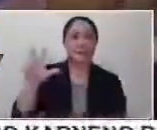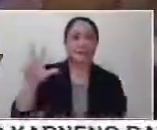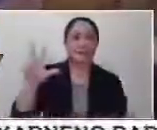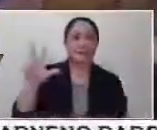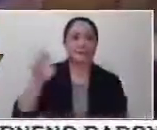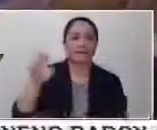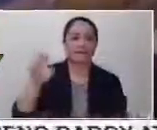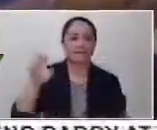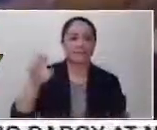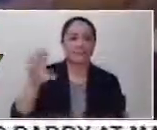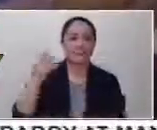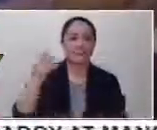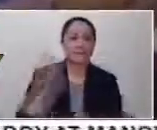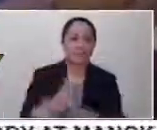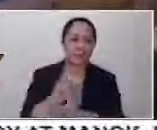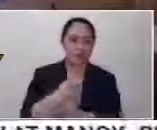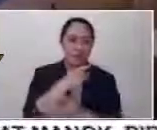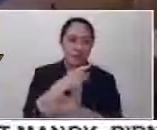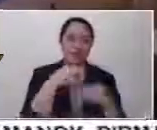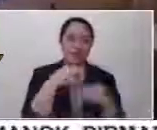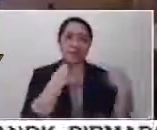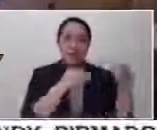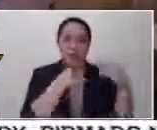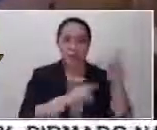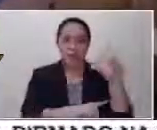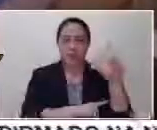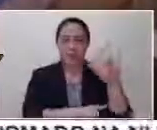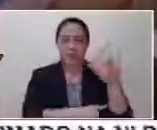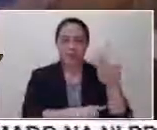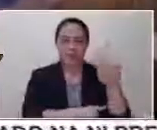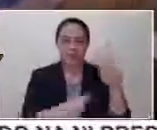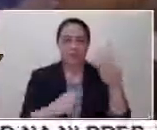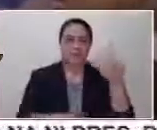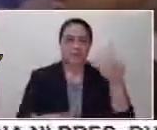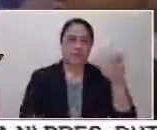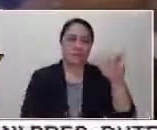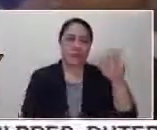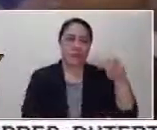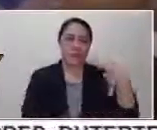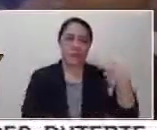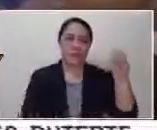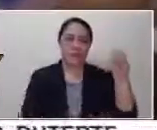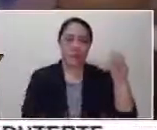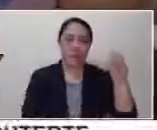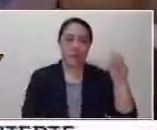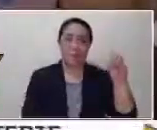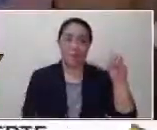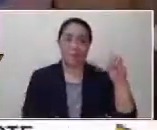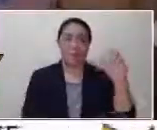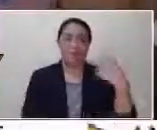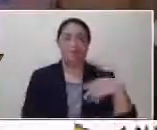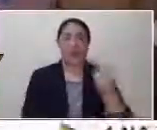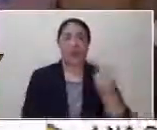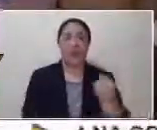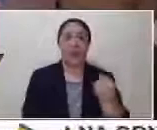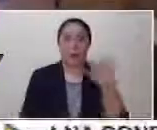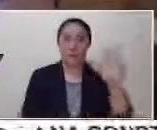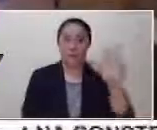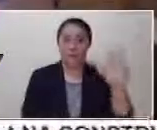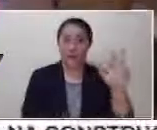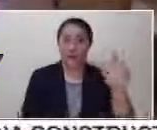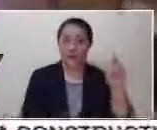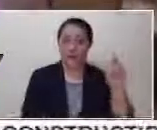ano, sa presyo ng baboy, bakit hindi pa rin po natin maabot yung price ceiling po na itinakda na 300 para po